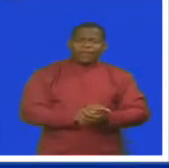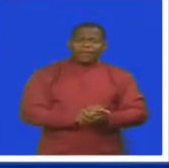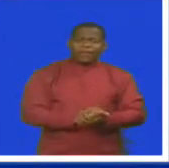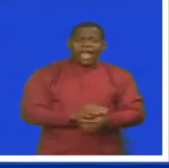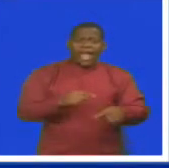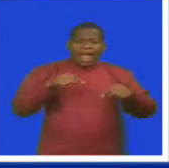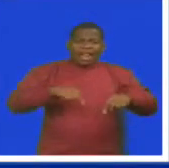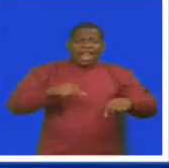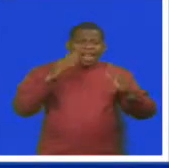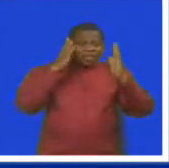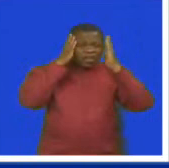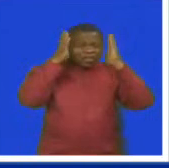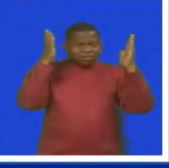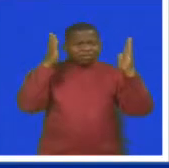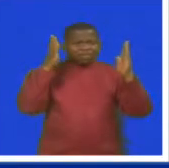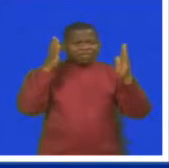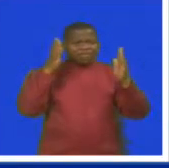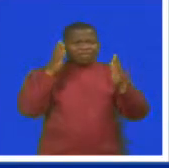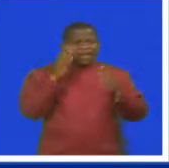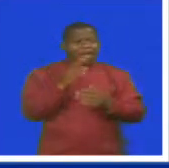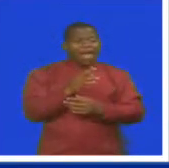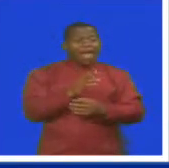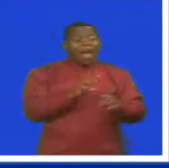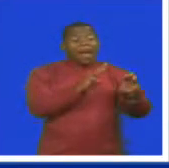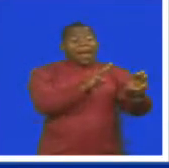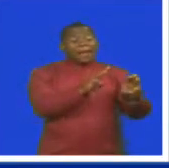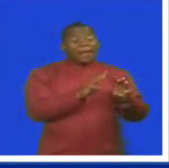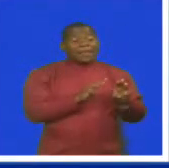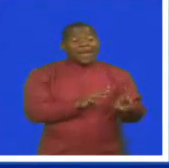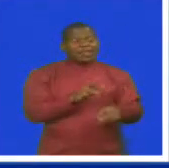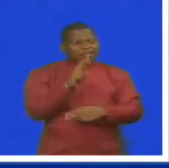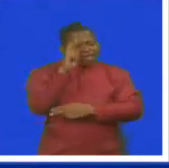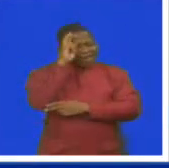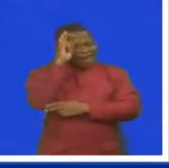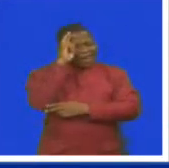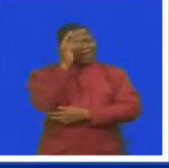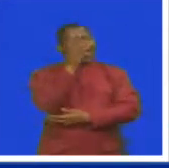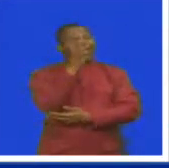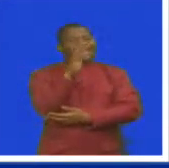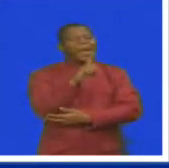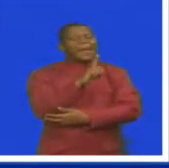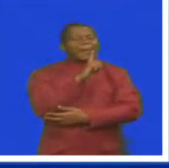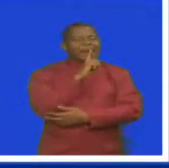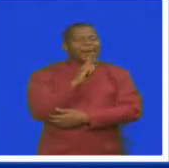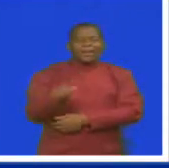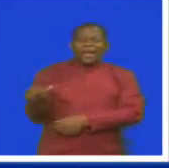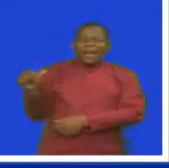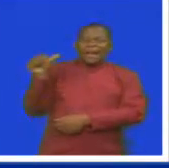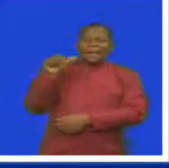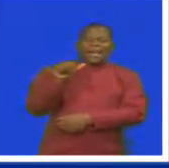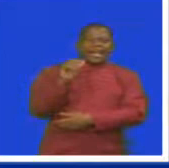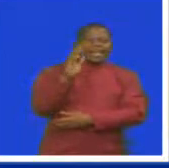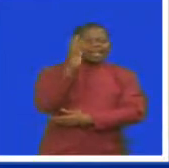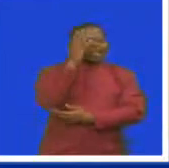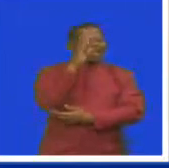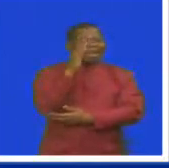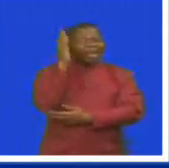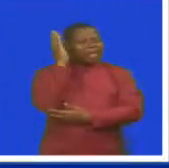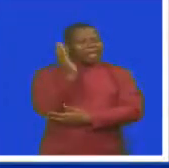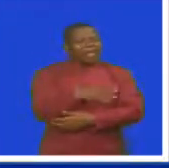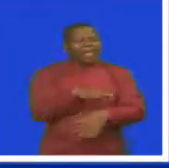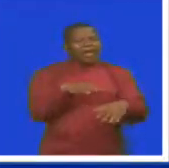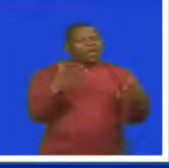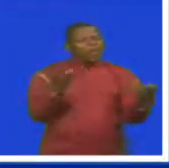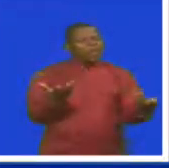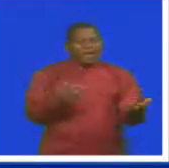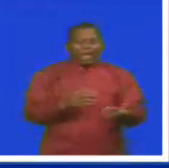ngetihlahla kuba inkinga ke mhlazo ukuthi uyabuyela isihlahla sebasijuba. Indvuna ichubeke yadumisa leli bandla ngemisebenzi nemihle